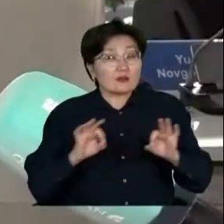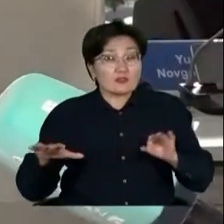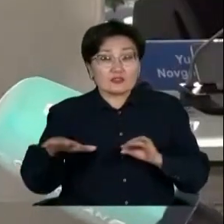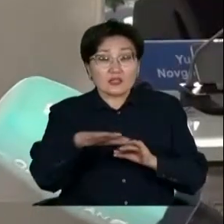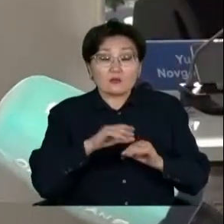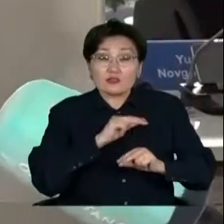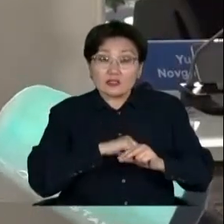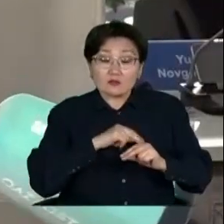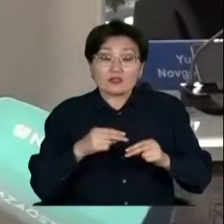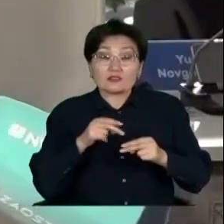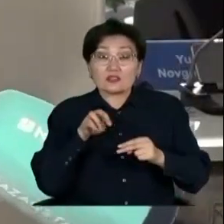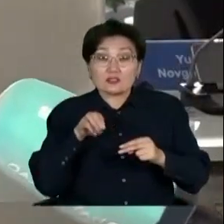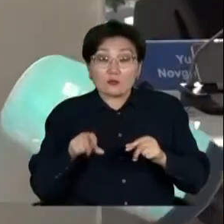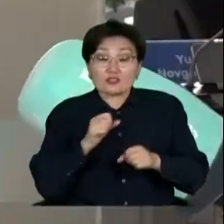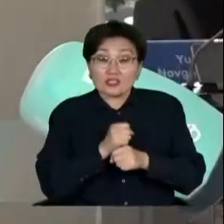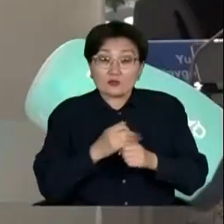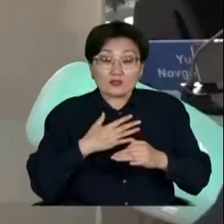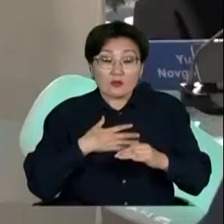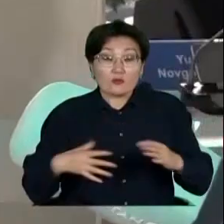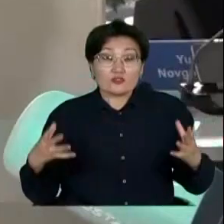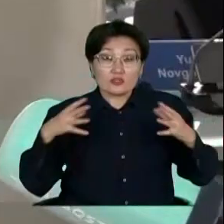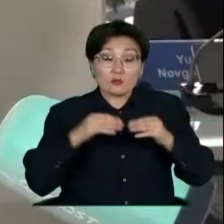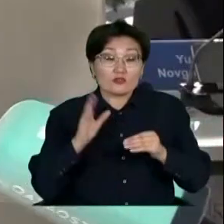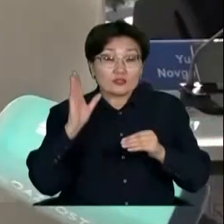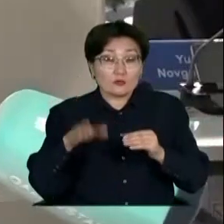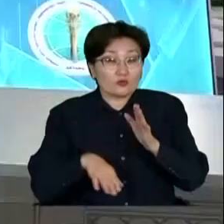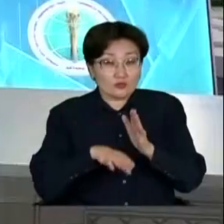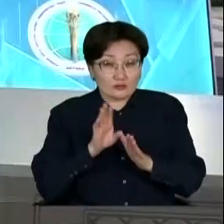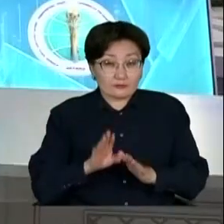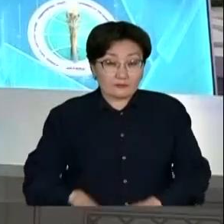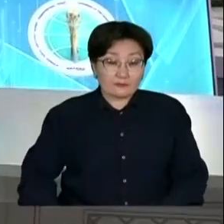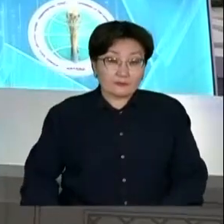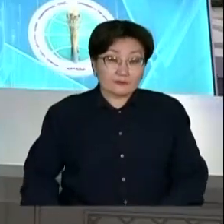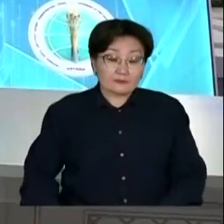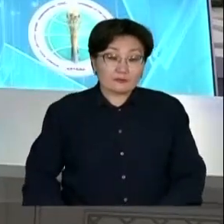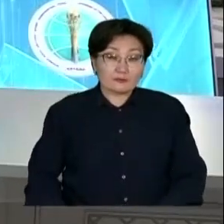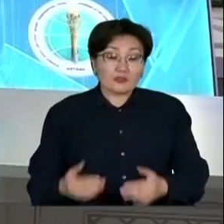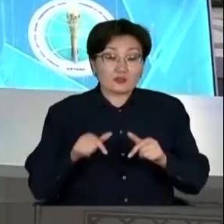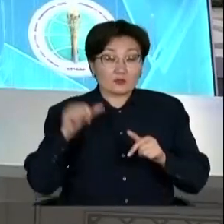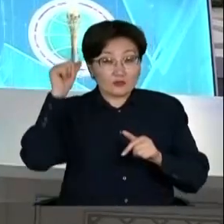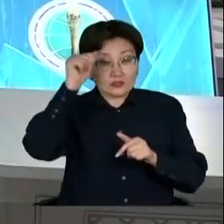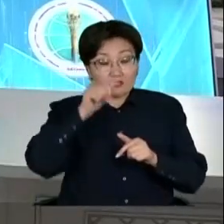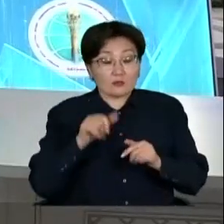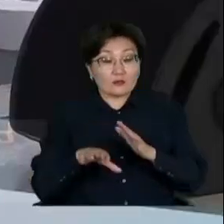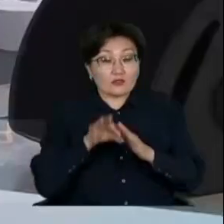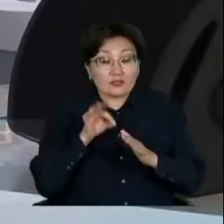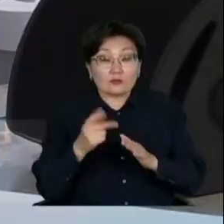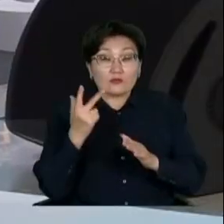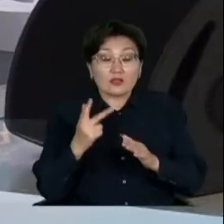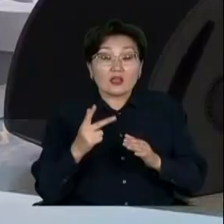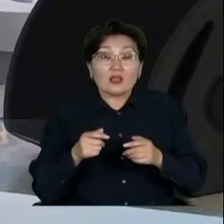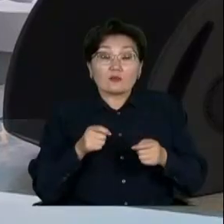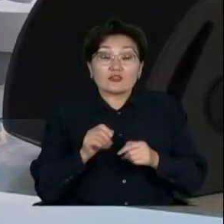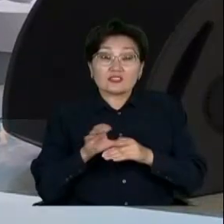для работы над тем, чтобы сделать наше общее будущее лучше. В этом году избраны 5 послов доброй